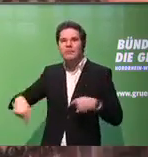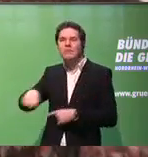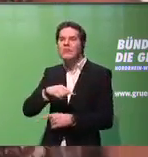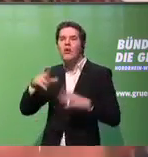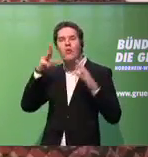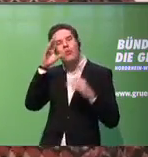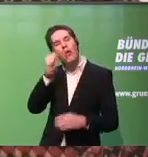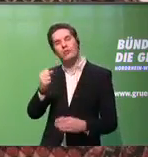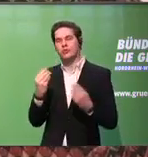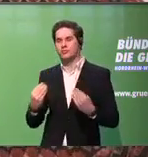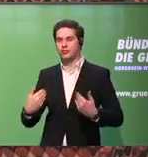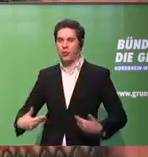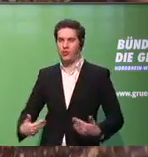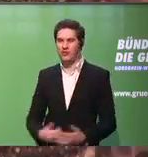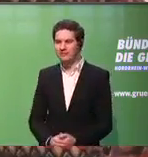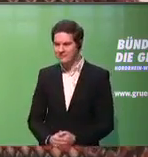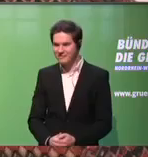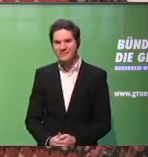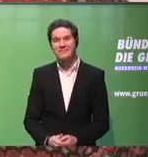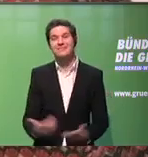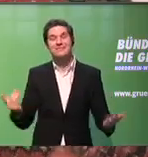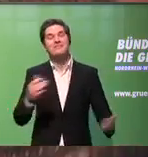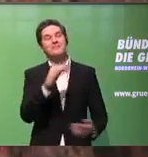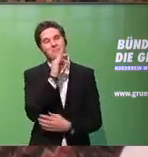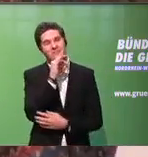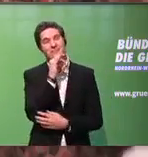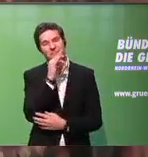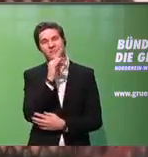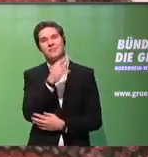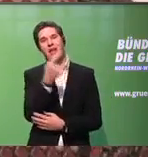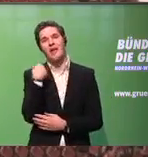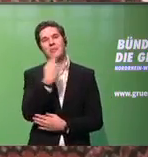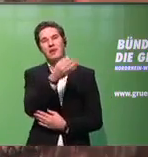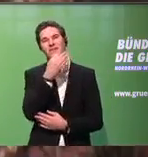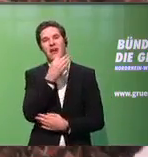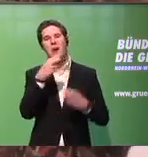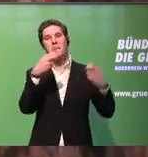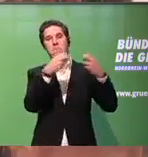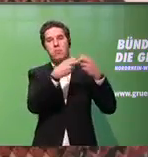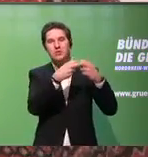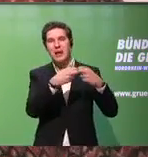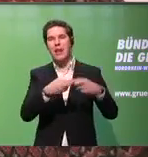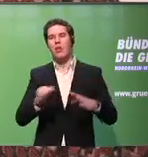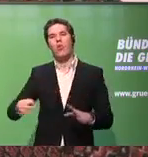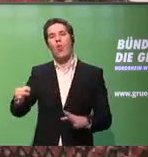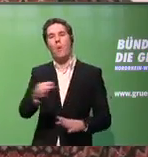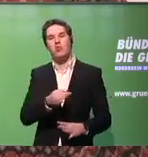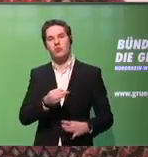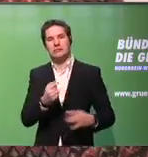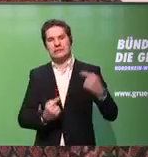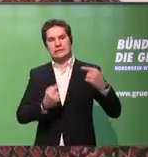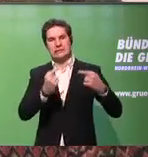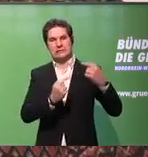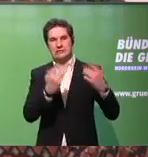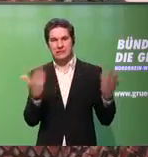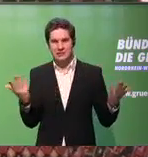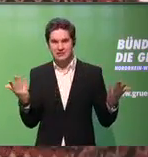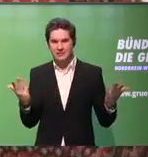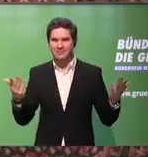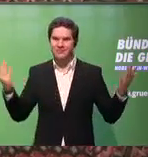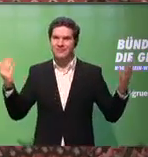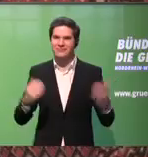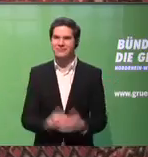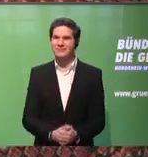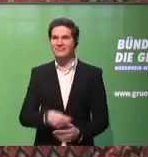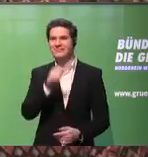Zu diesem Spannungsfeld Kommunen und Brüssel, ja, und diese weltfremden Technokraten,